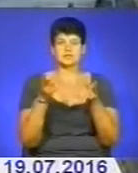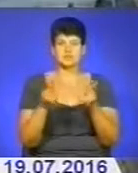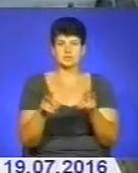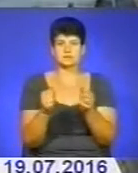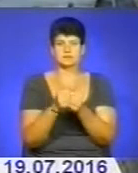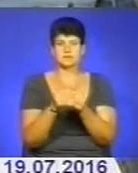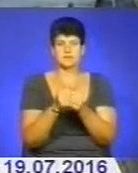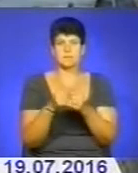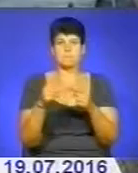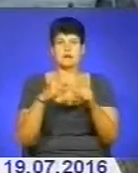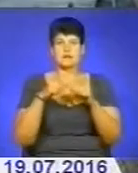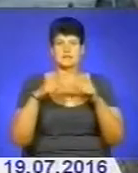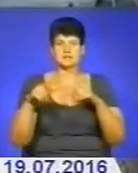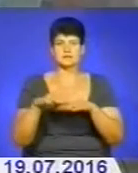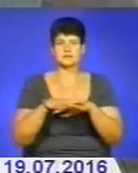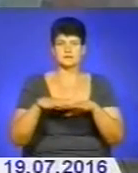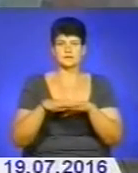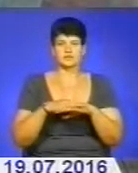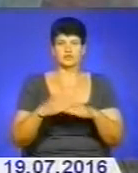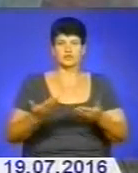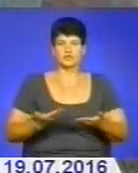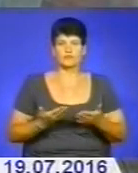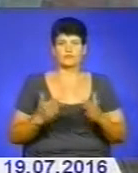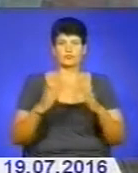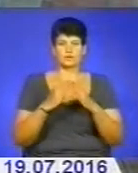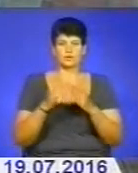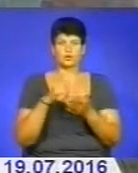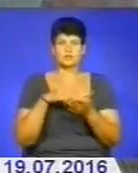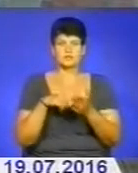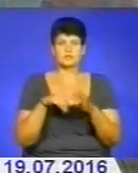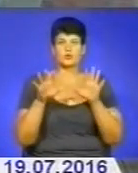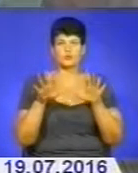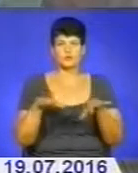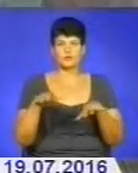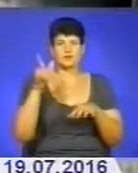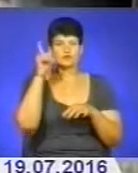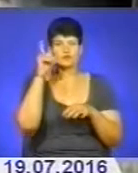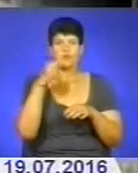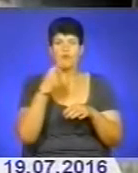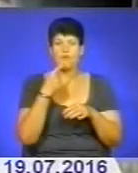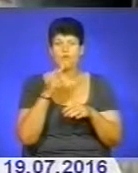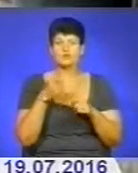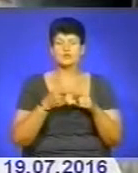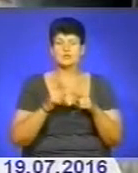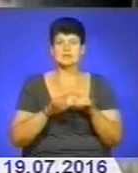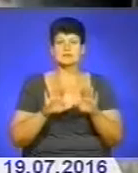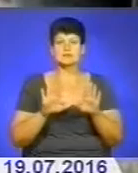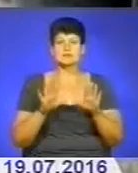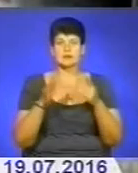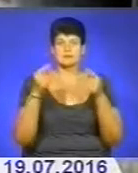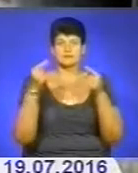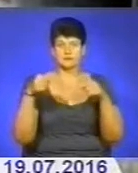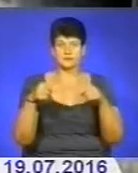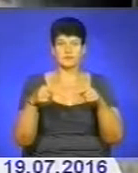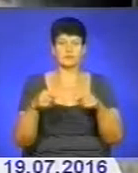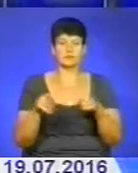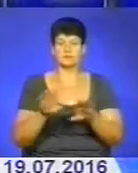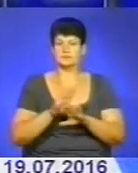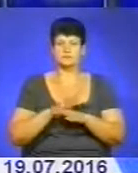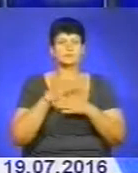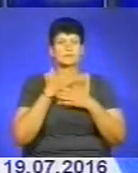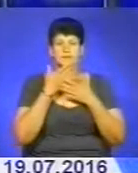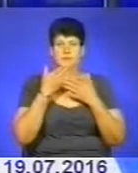магазини, продуктовий ринок та житлові будинки. Міський голова Чорткова Володимир Шматько каже, що обвал стався вчора ввечері, жертв немає. На даний